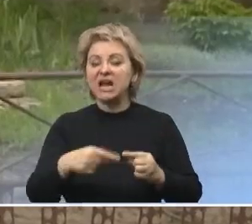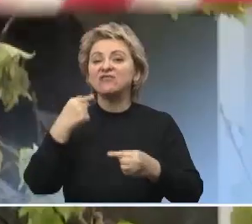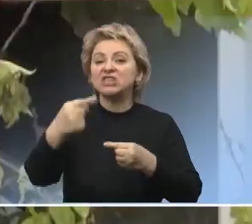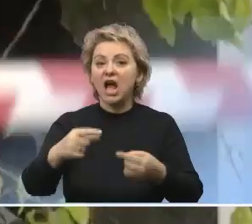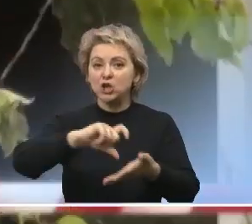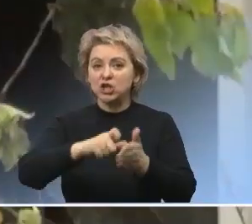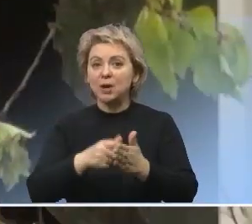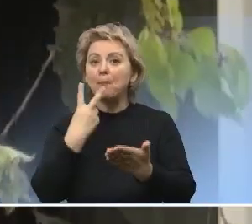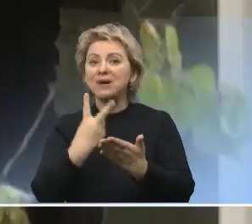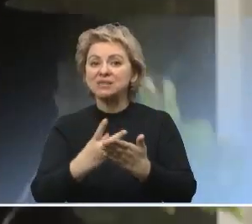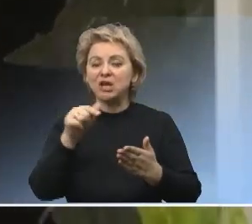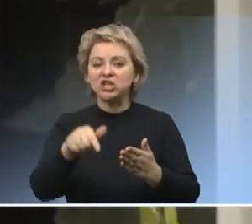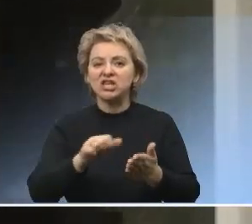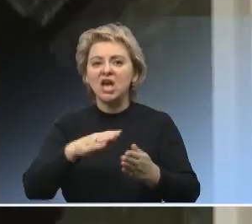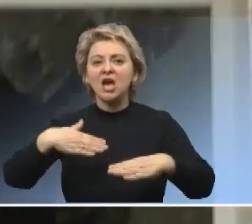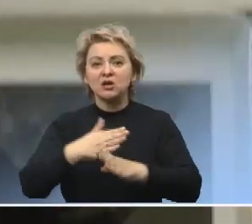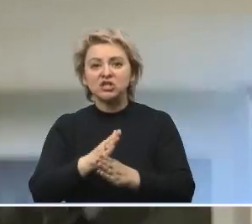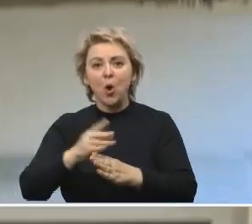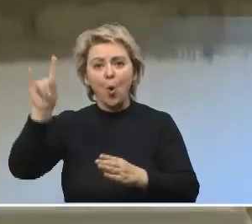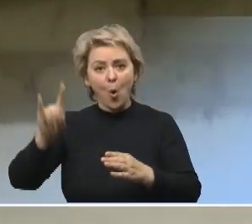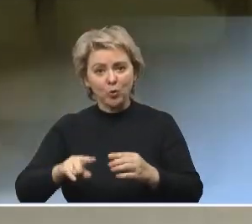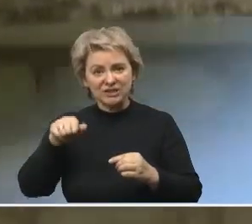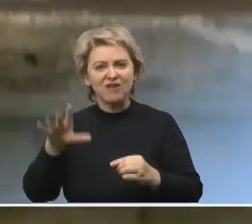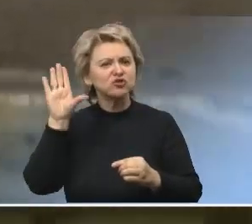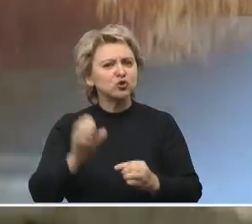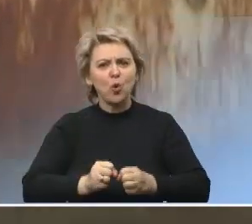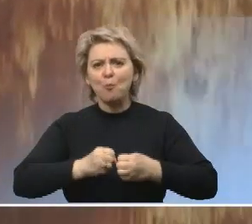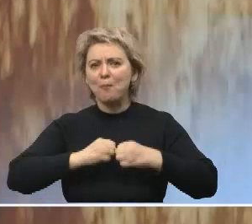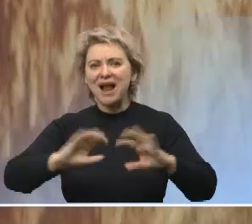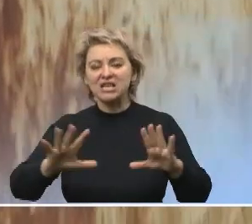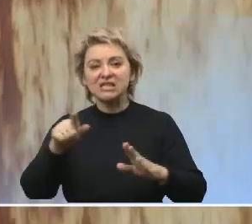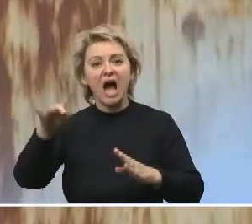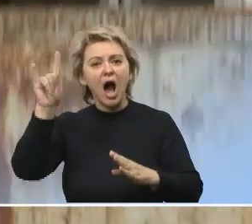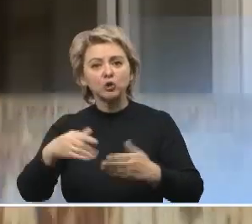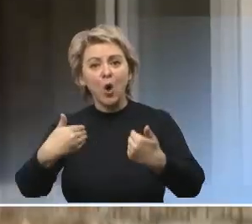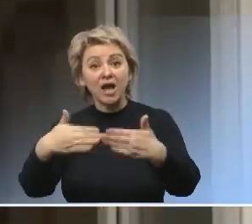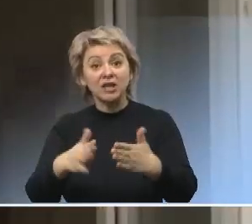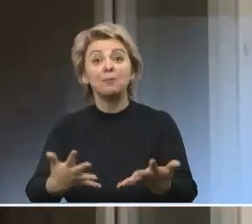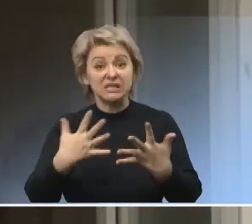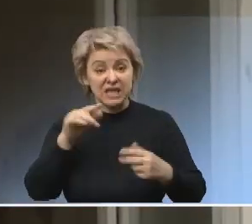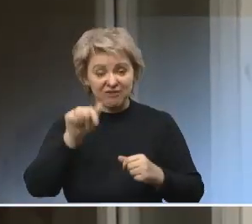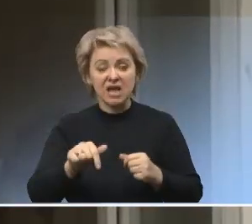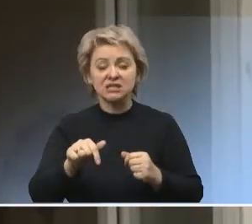дальних комнатах, вот посмотрите, выбиты окна. Все полетело с этого. Окно открылось, представляете?